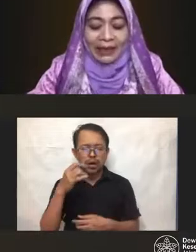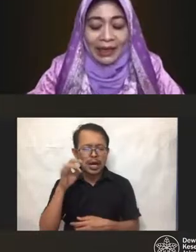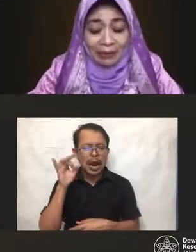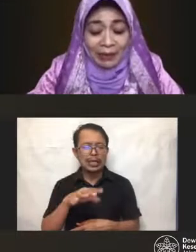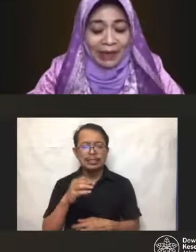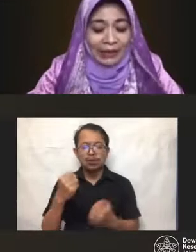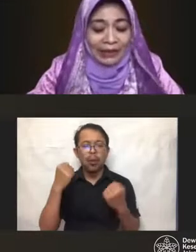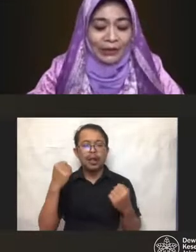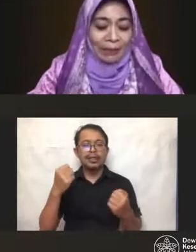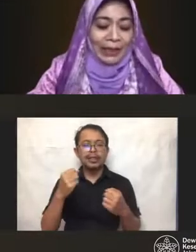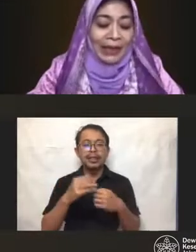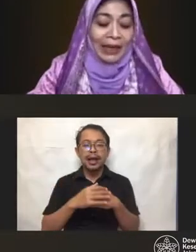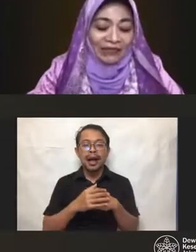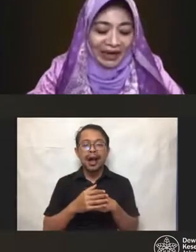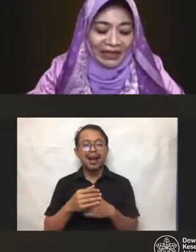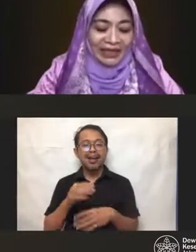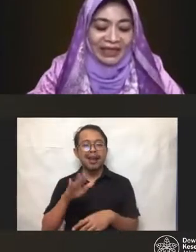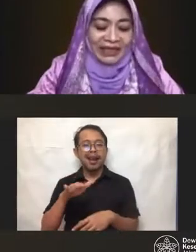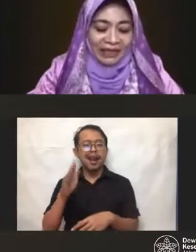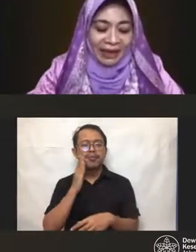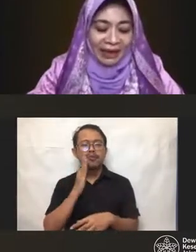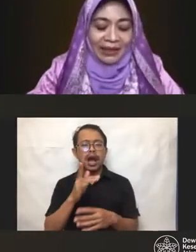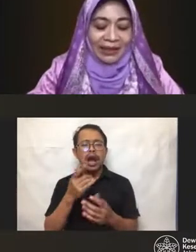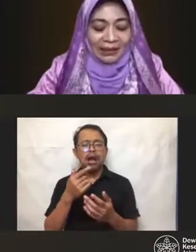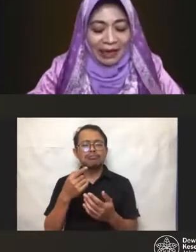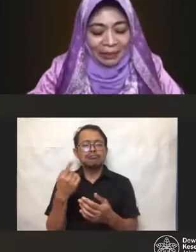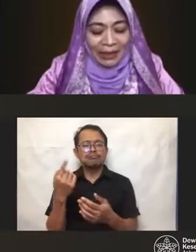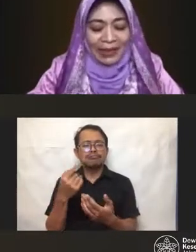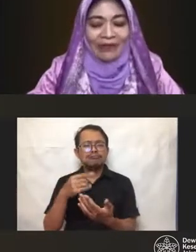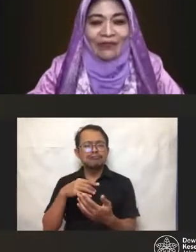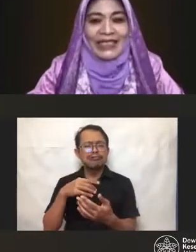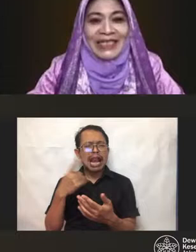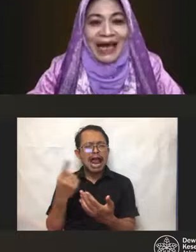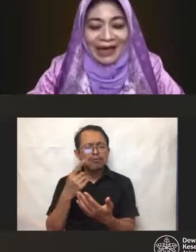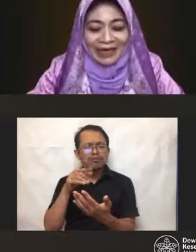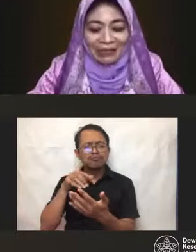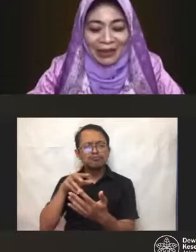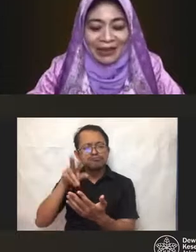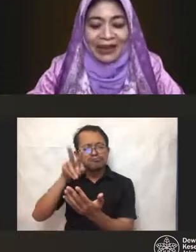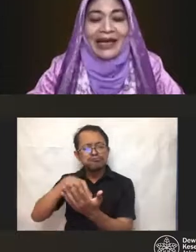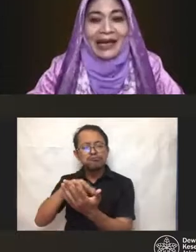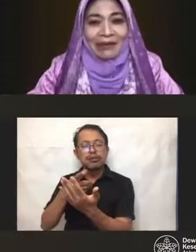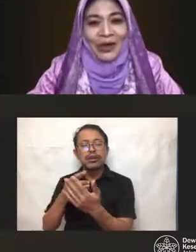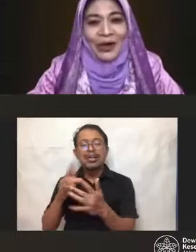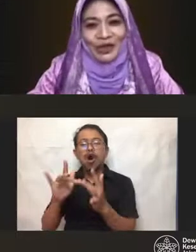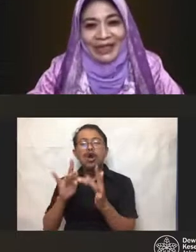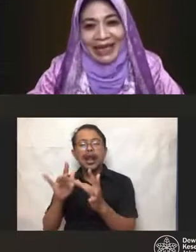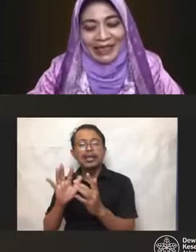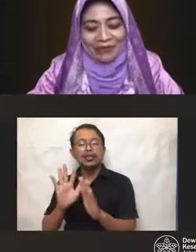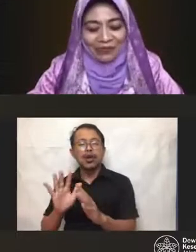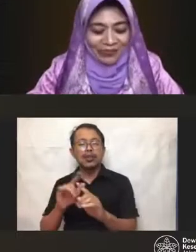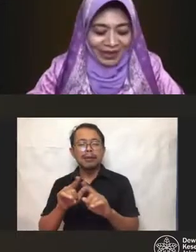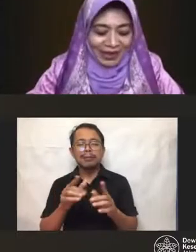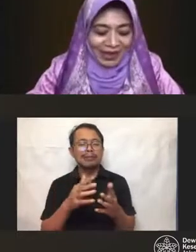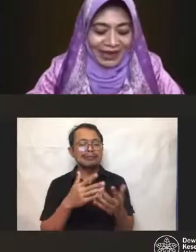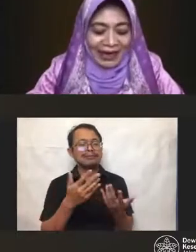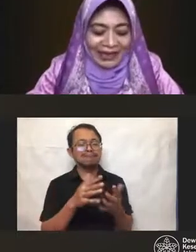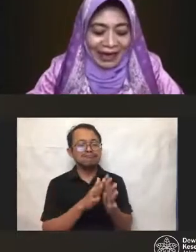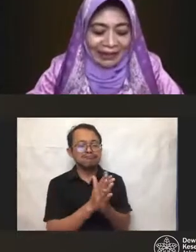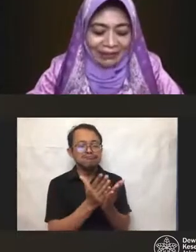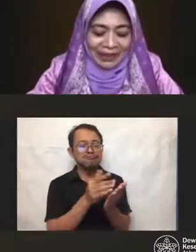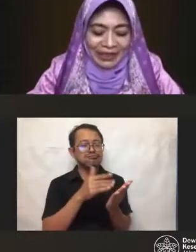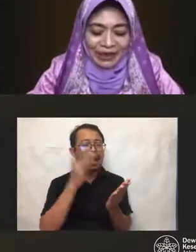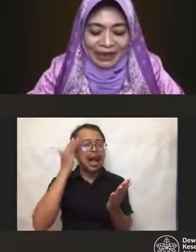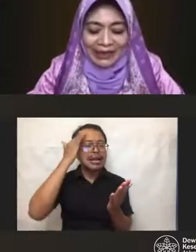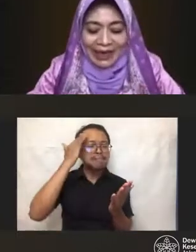dasarnya lebih bergantung kepada referensi digital daripada referensi akademik yang lebih otoritatif.